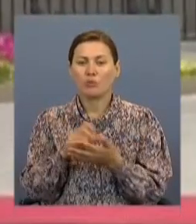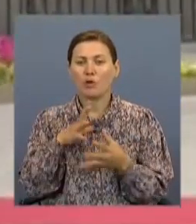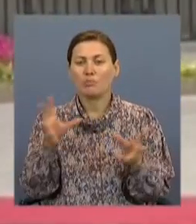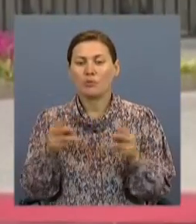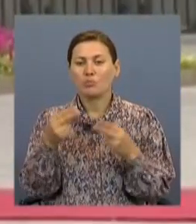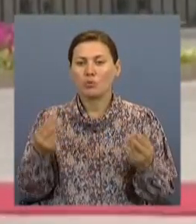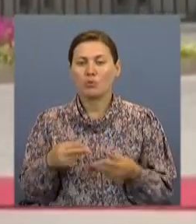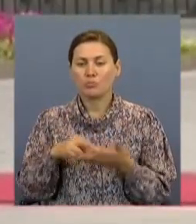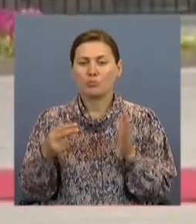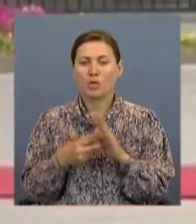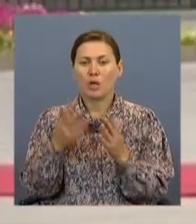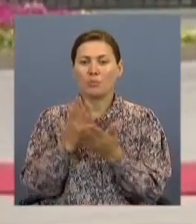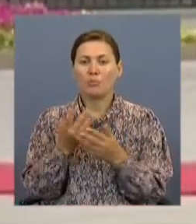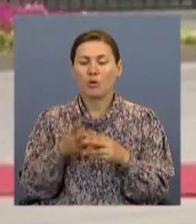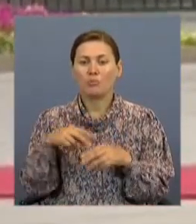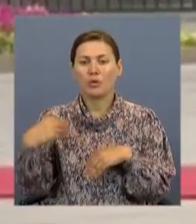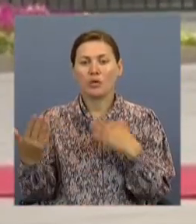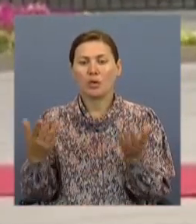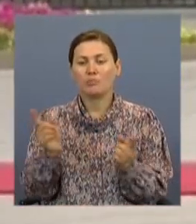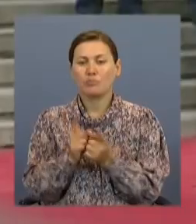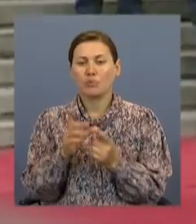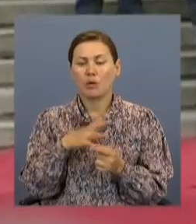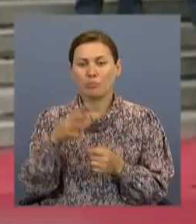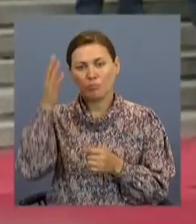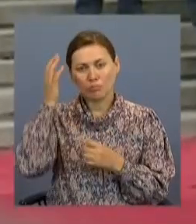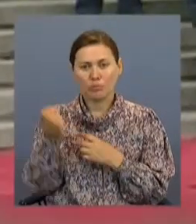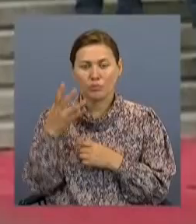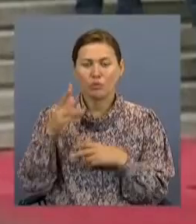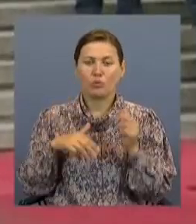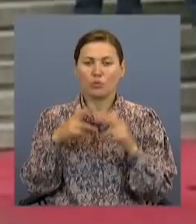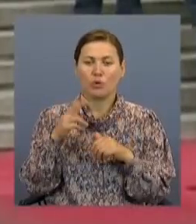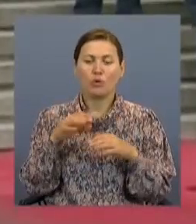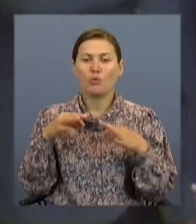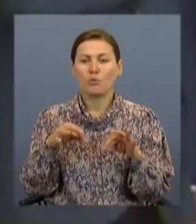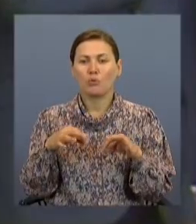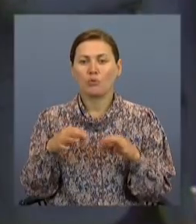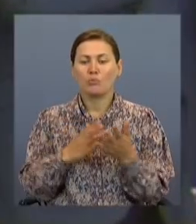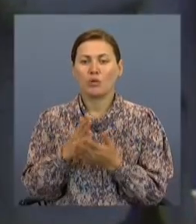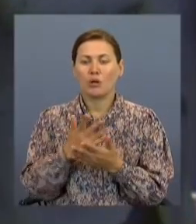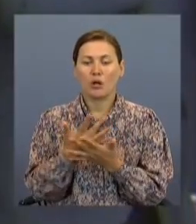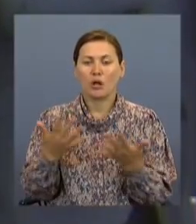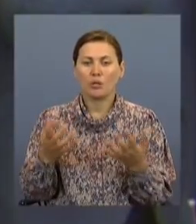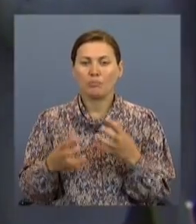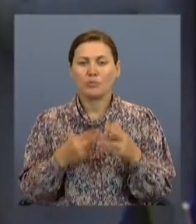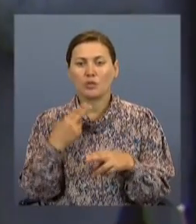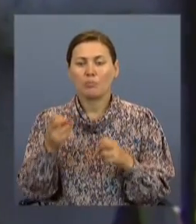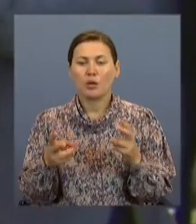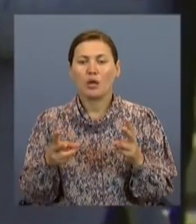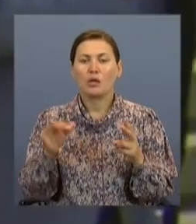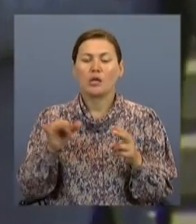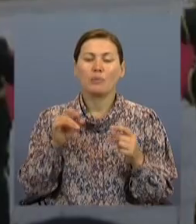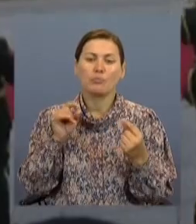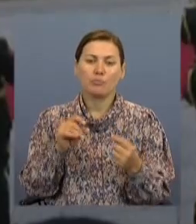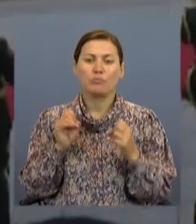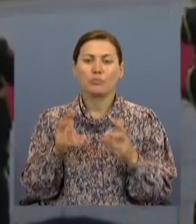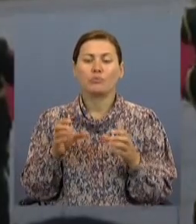қол қою жоспарланып отыр. Екі жақты кездесуде мұнай, газ, құрылыс, көлік саласынан бастап өңіраралық қауіпсіздік пен терроризмге қарсы